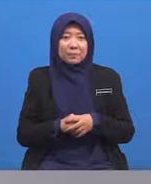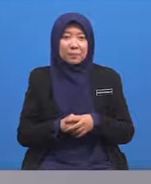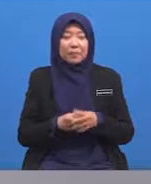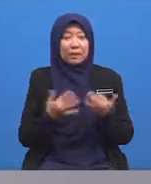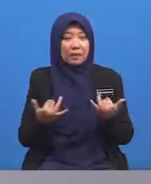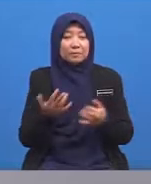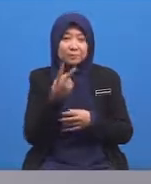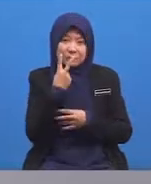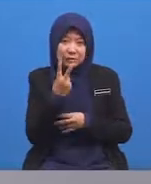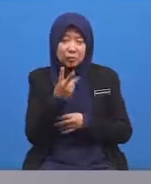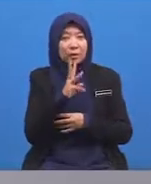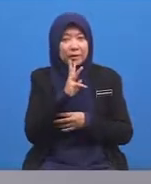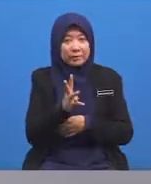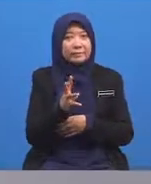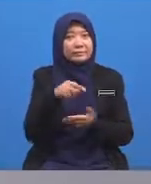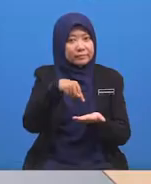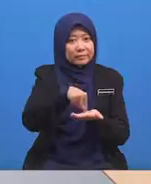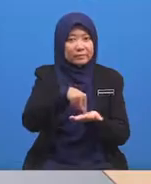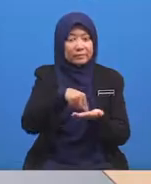Mari kita perhatikan air ini.